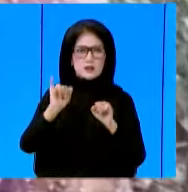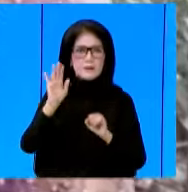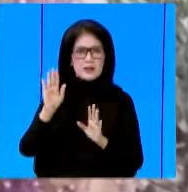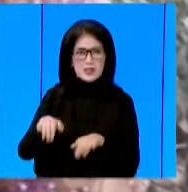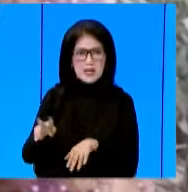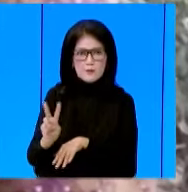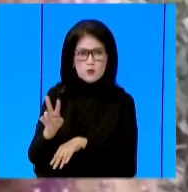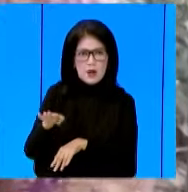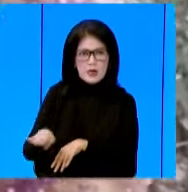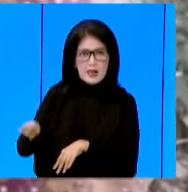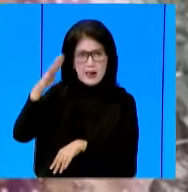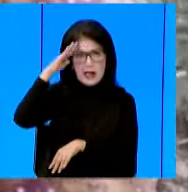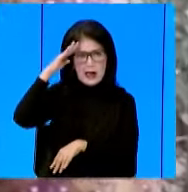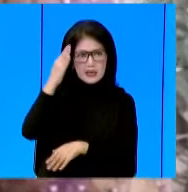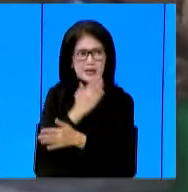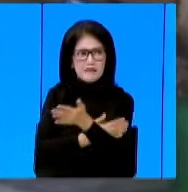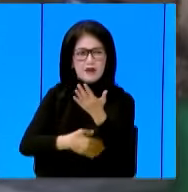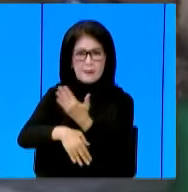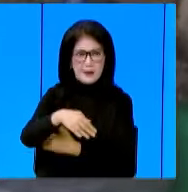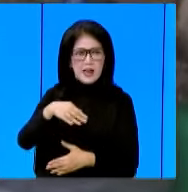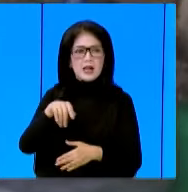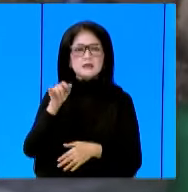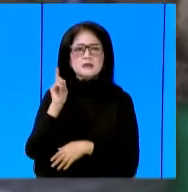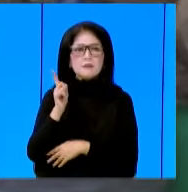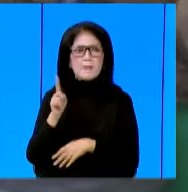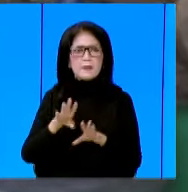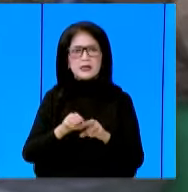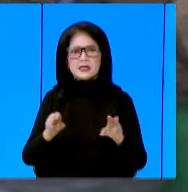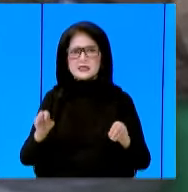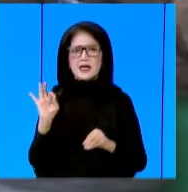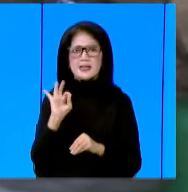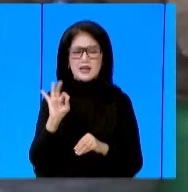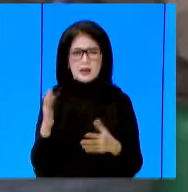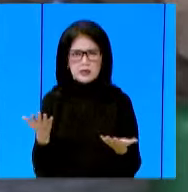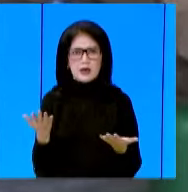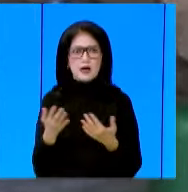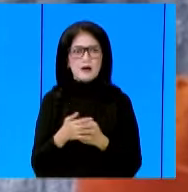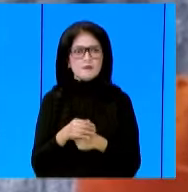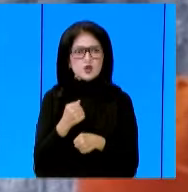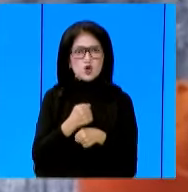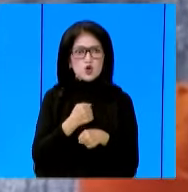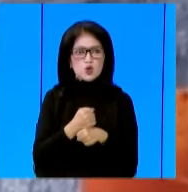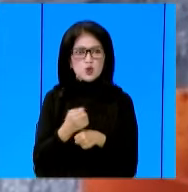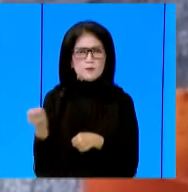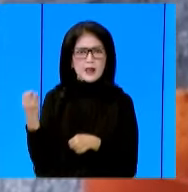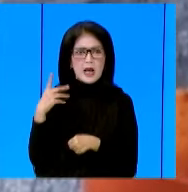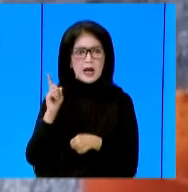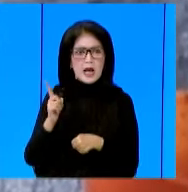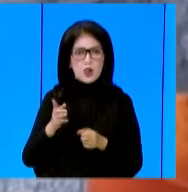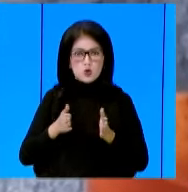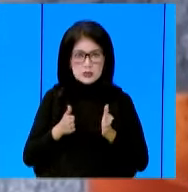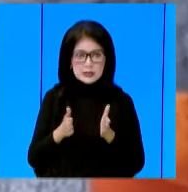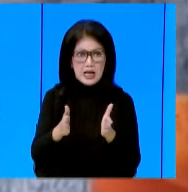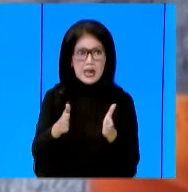laki-lakinya yang merupakan penyandang difabel karena tidak memiliki pekerjaan. Menurut Guntur, hidup menggelandang dijalaninya sejak